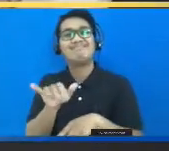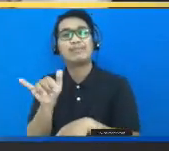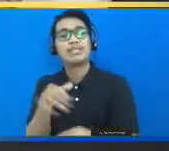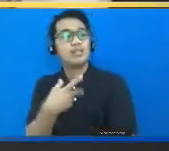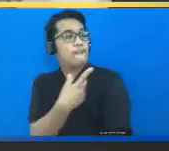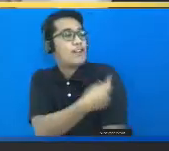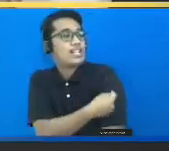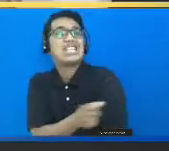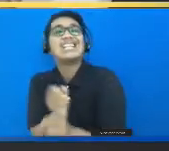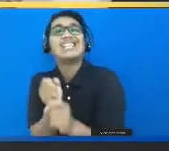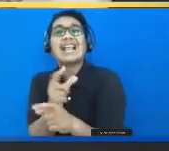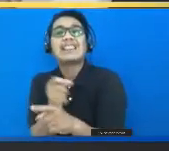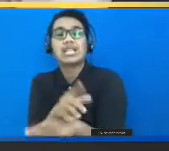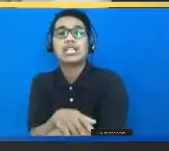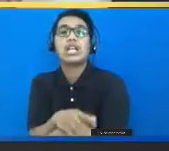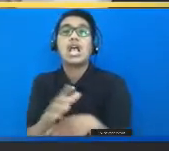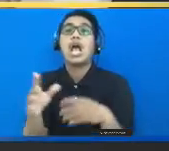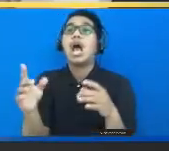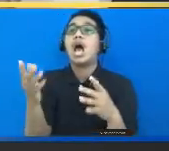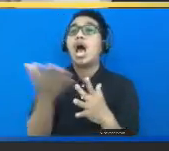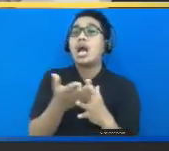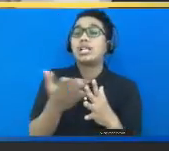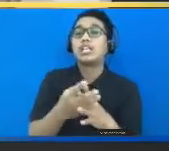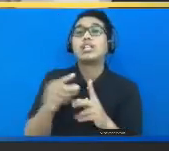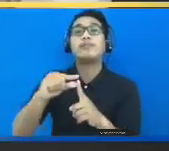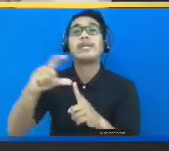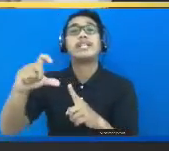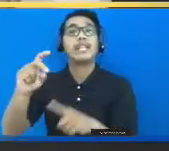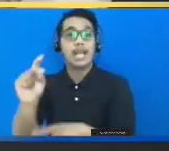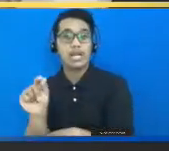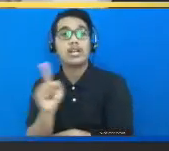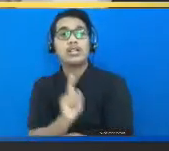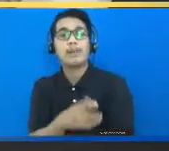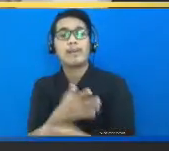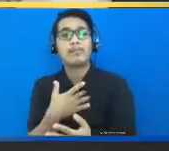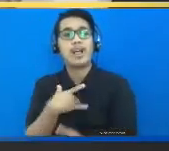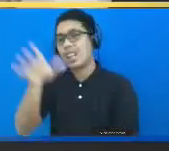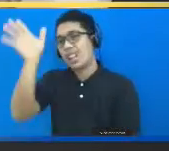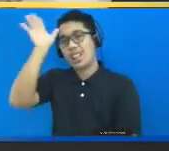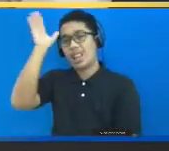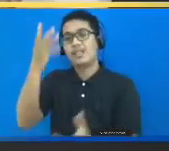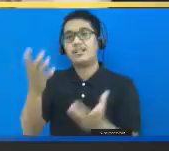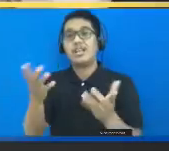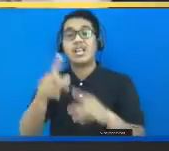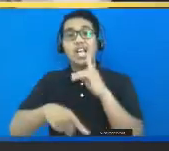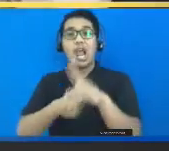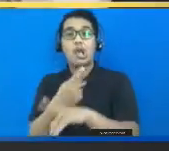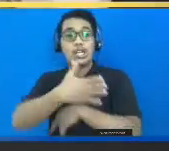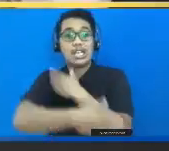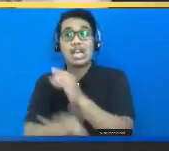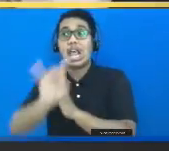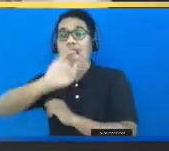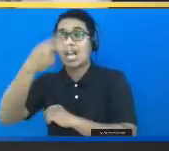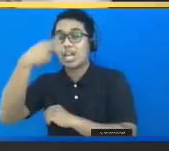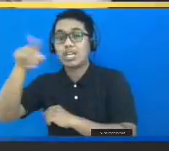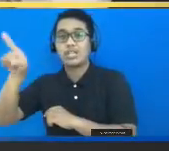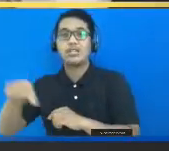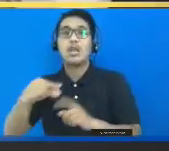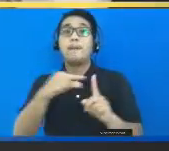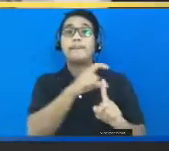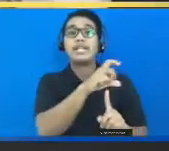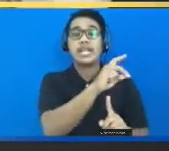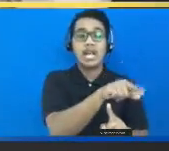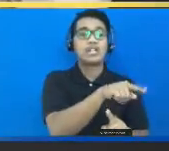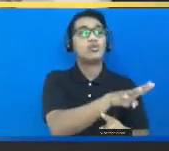gratis akses kepada PCR karena Enggak tahu tapi perbandingan dengan negara lain isi Argita itu walaupun